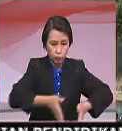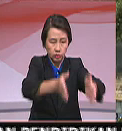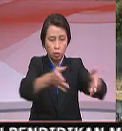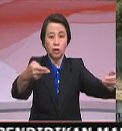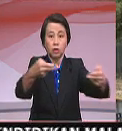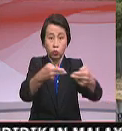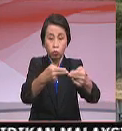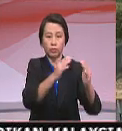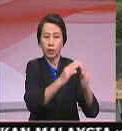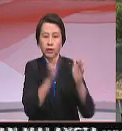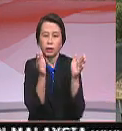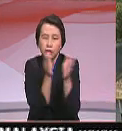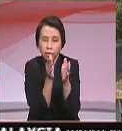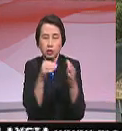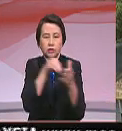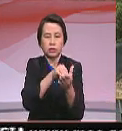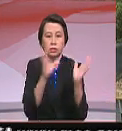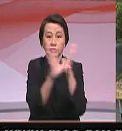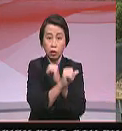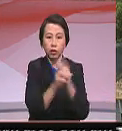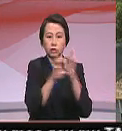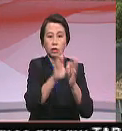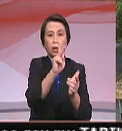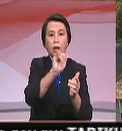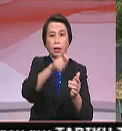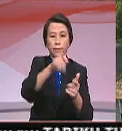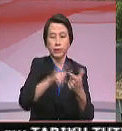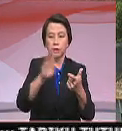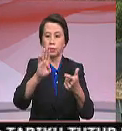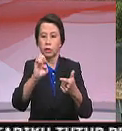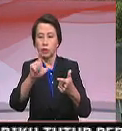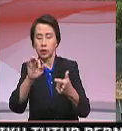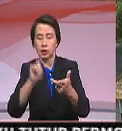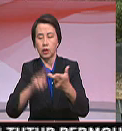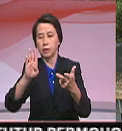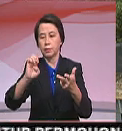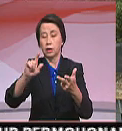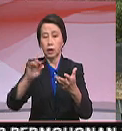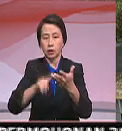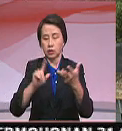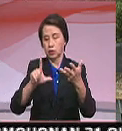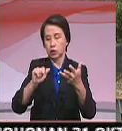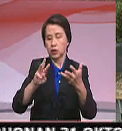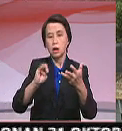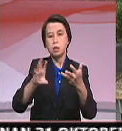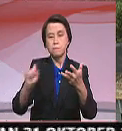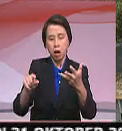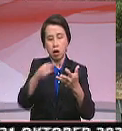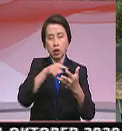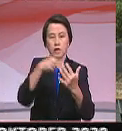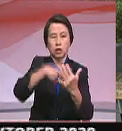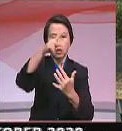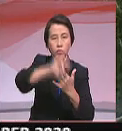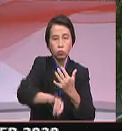menghubungkan beberapa bandar kecil di Sarawak seperti Kapit, Bakelalan, Belaga dan Limbang yang dikenali sebagai